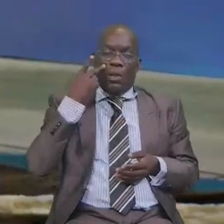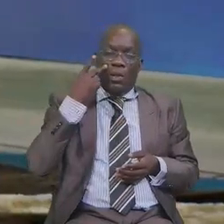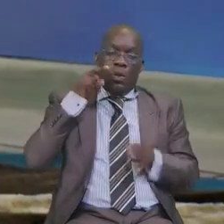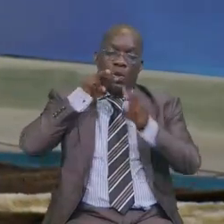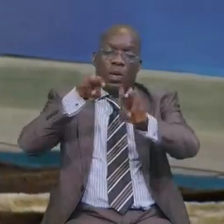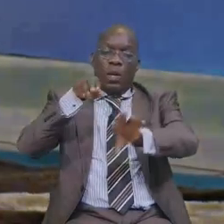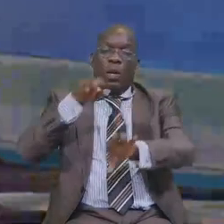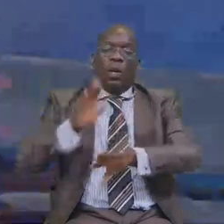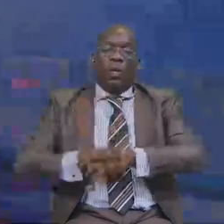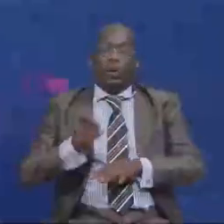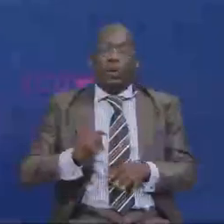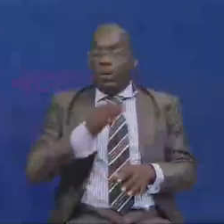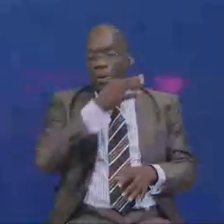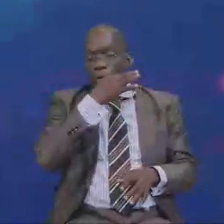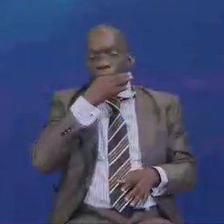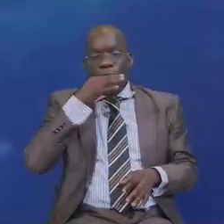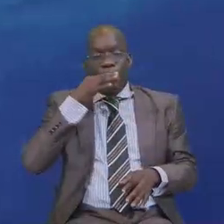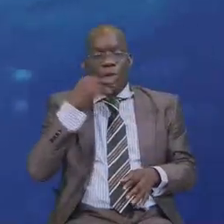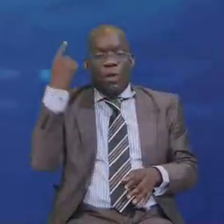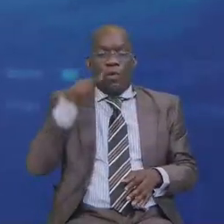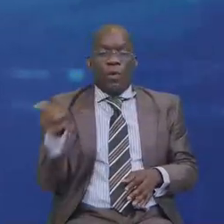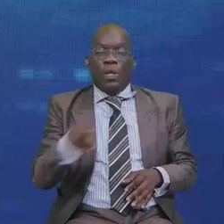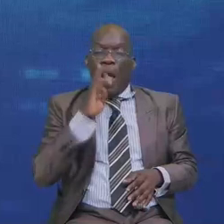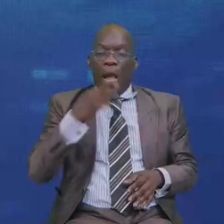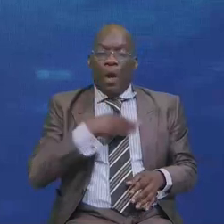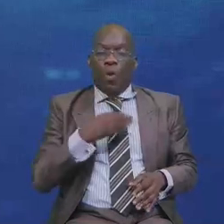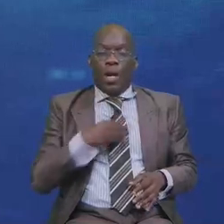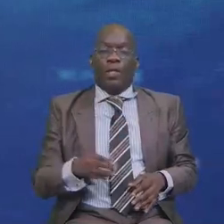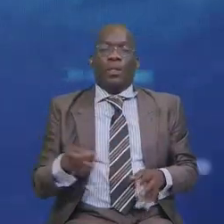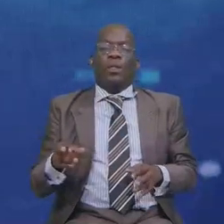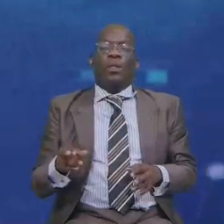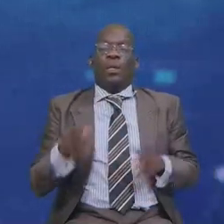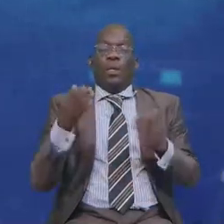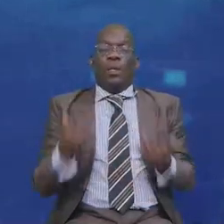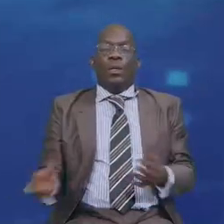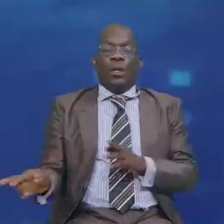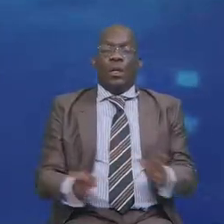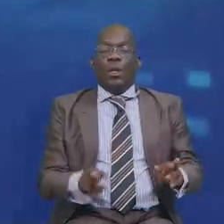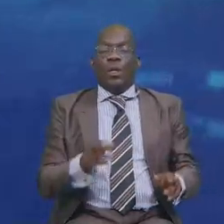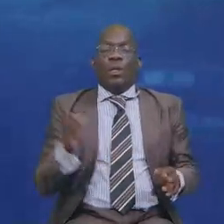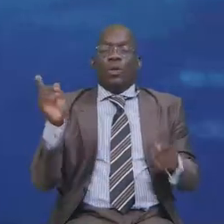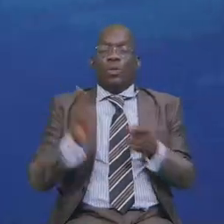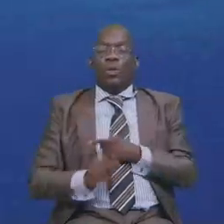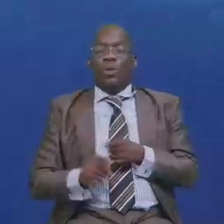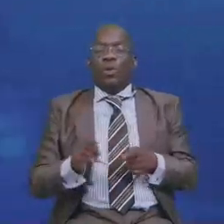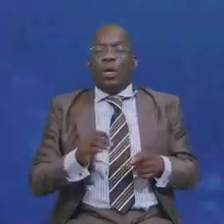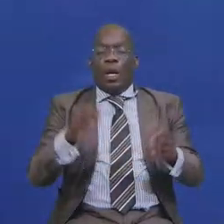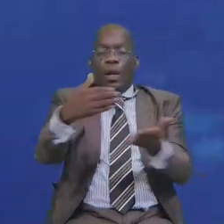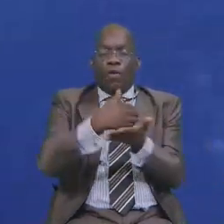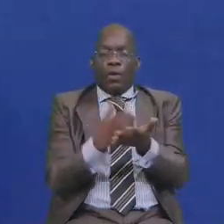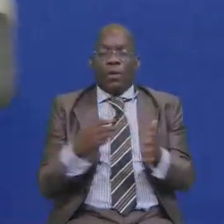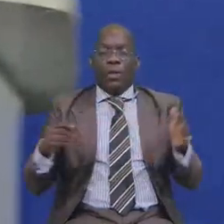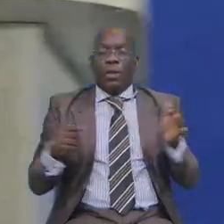déjà blanchissent pour la moisson. Et dit, cela doit être